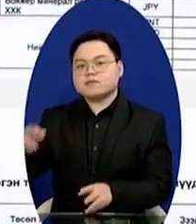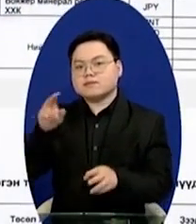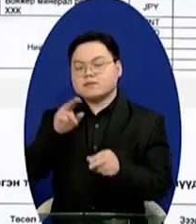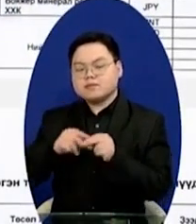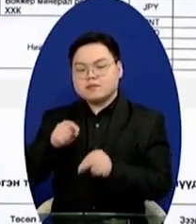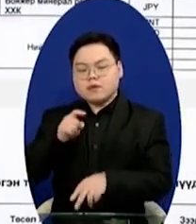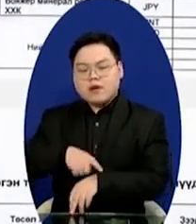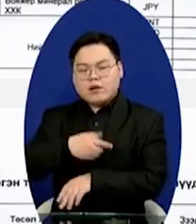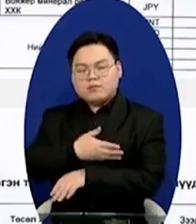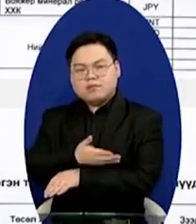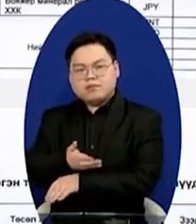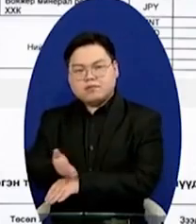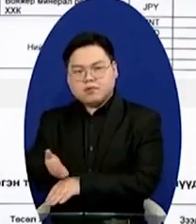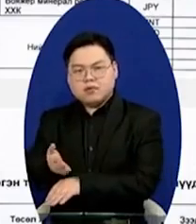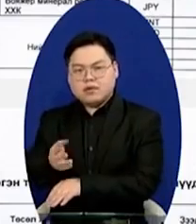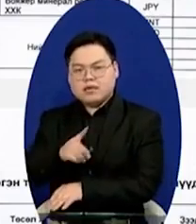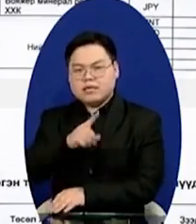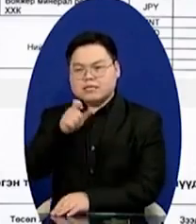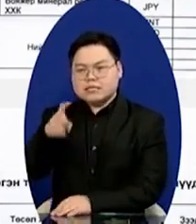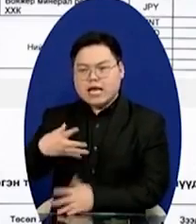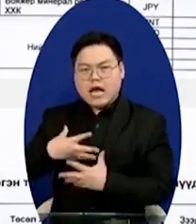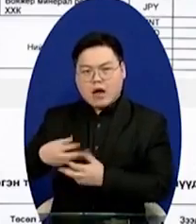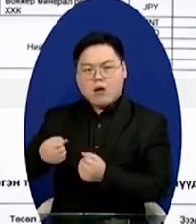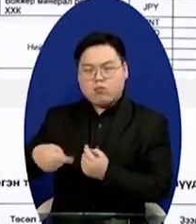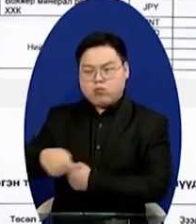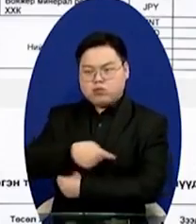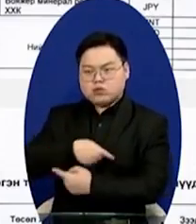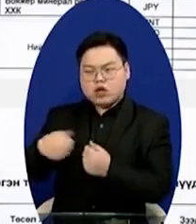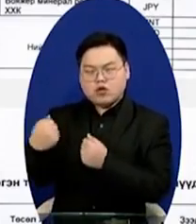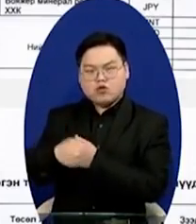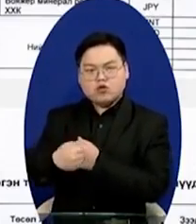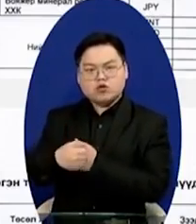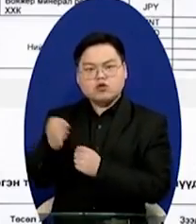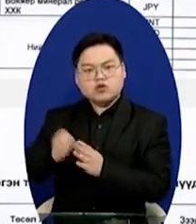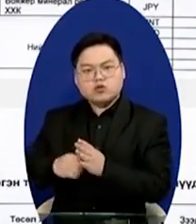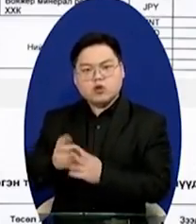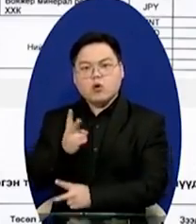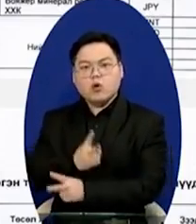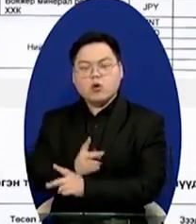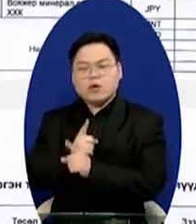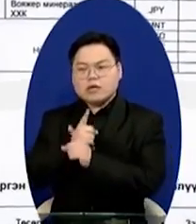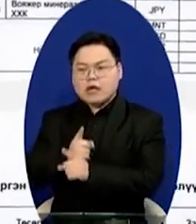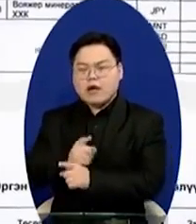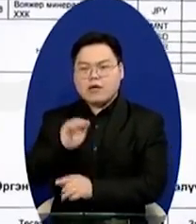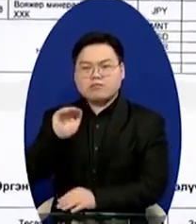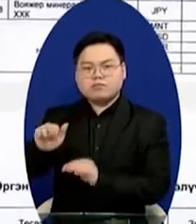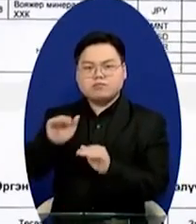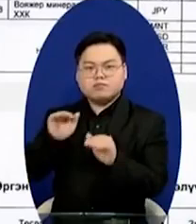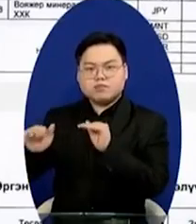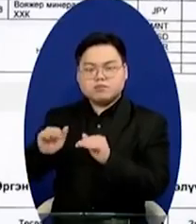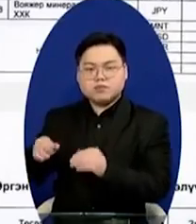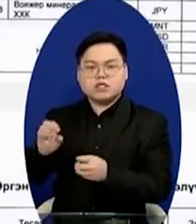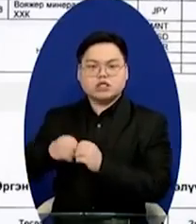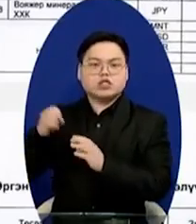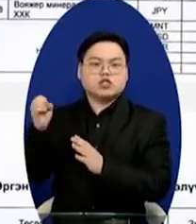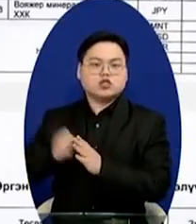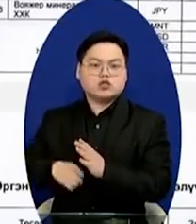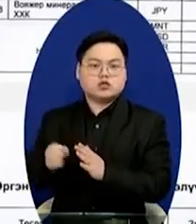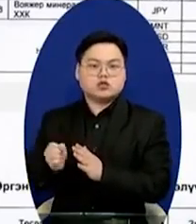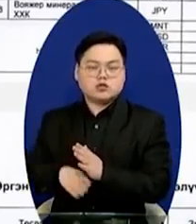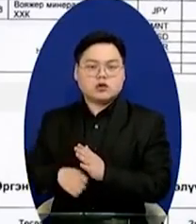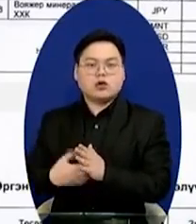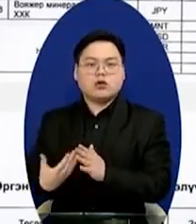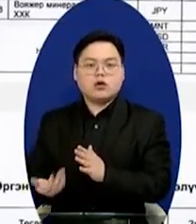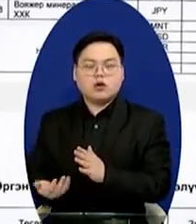хугацаа өдрсөн нэр бүхий зээлдэгчдийн өр төлбөрийг барагдуулах төлүүлэх талаар холбогдох хууль тогтоомжийн дагуу шаардлагатай арга хэмжээ авч хэрэгжүүлэх гэсэн